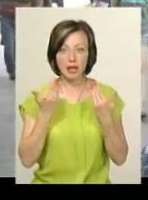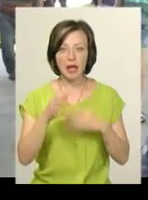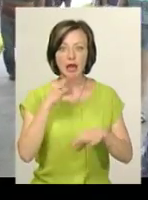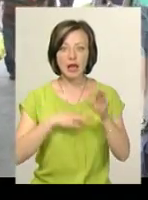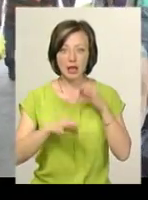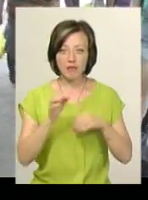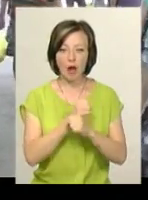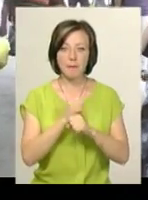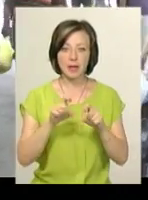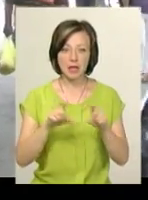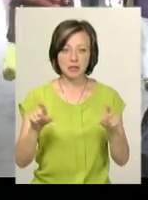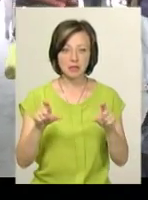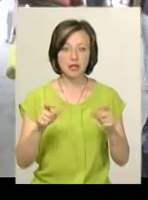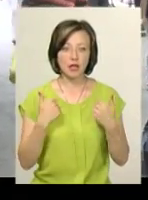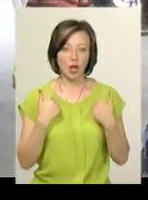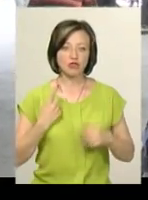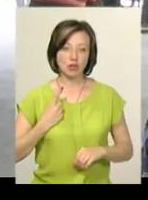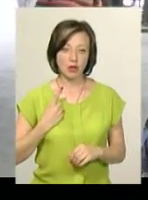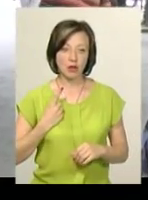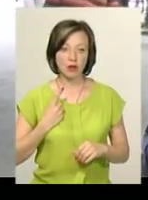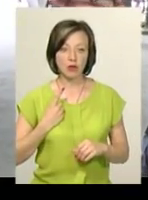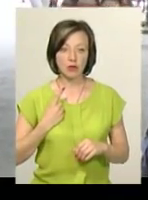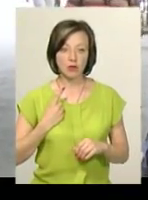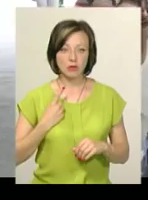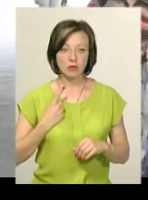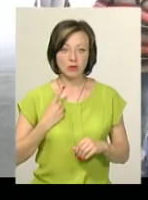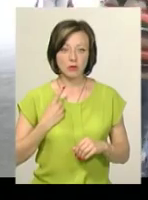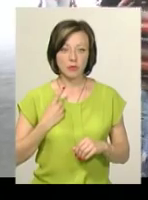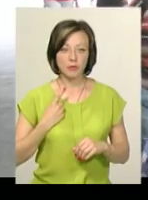ліків в аптеці, то я чекаю